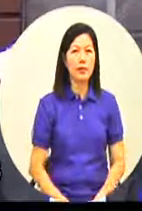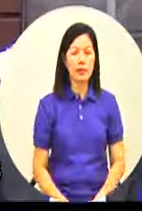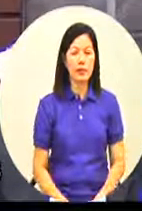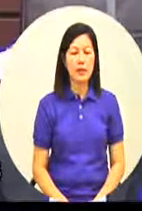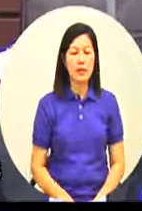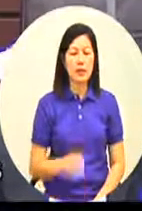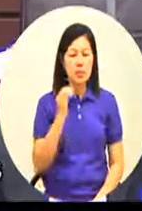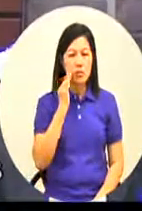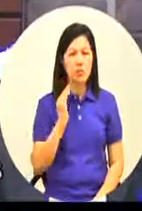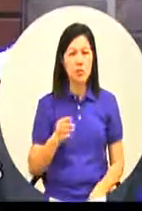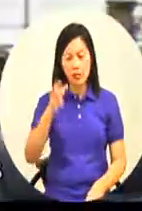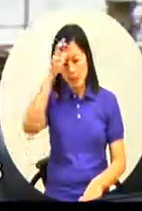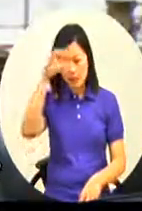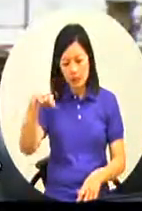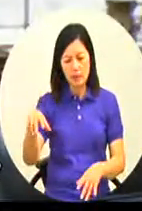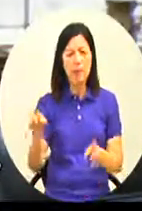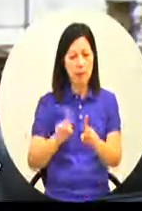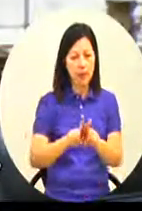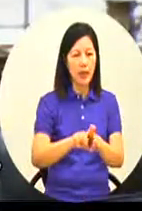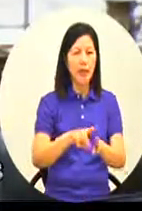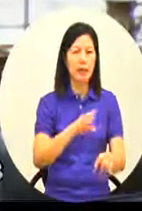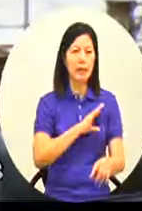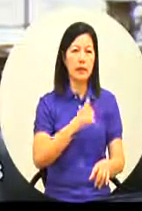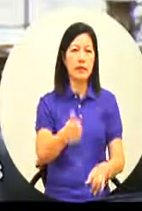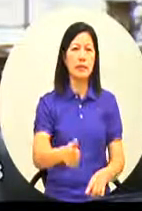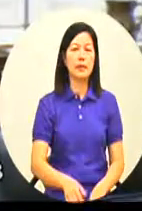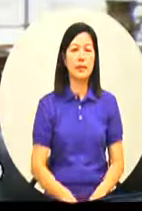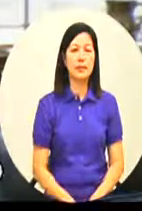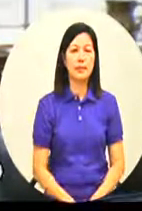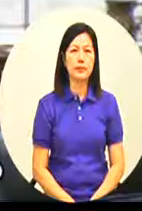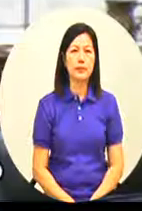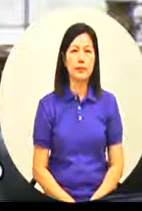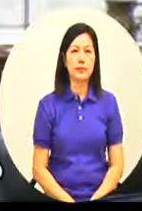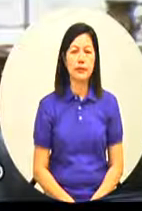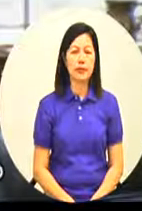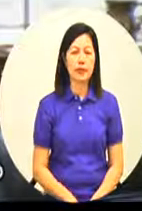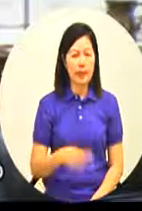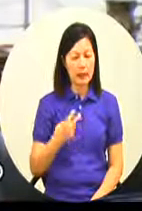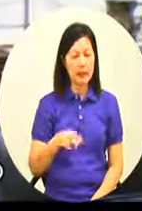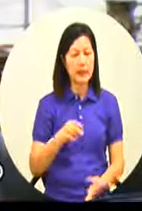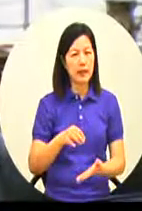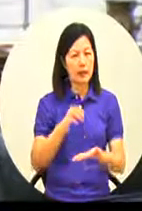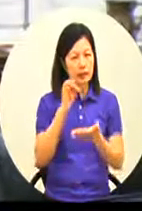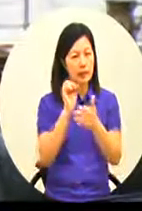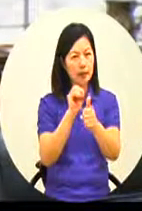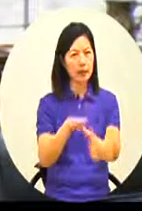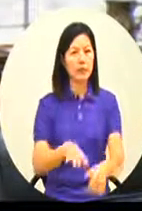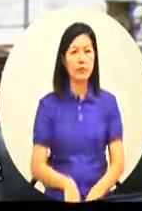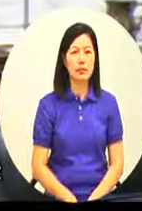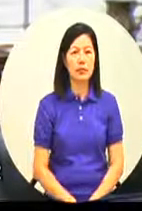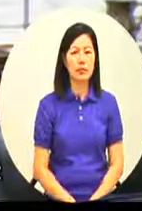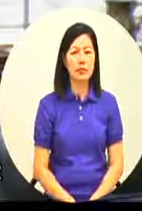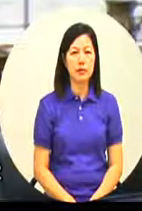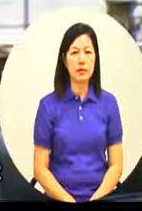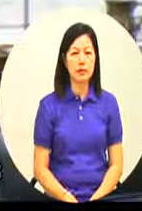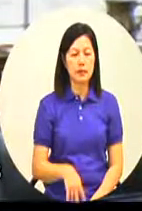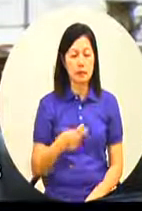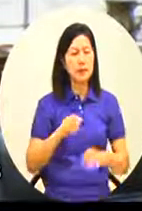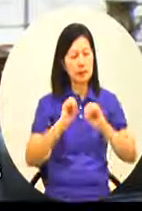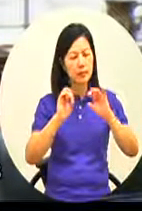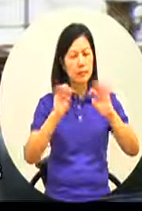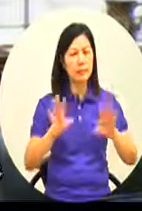最好。 好，谢谢局长。所以说，我在这边可能还要再重申一下，就是也是做一个呼吁啦，因为我觉